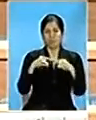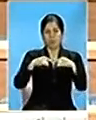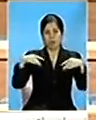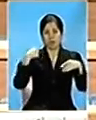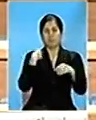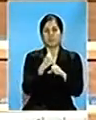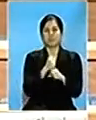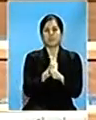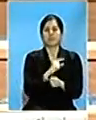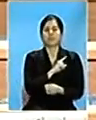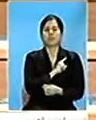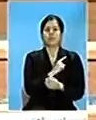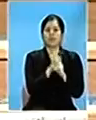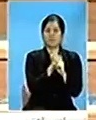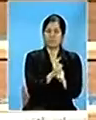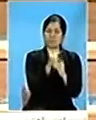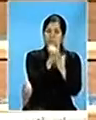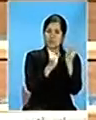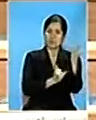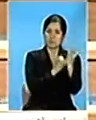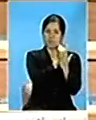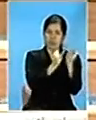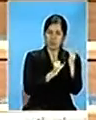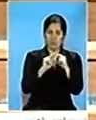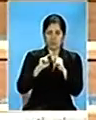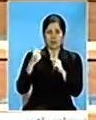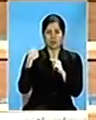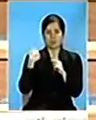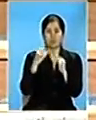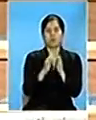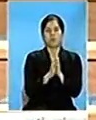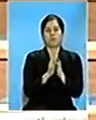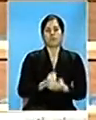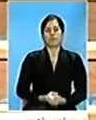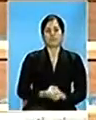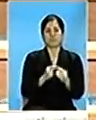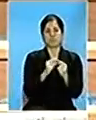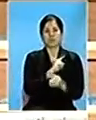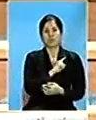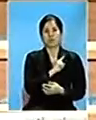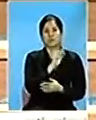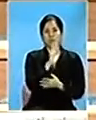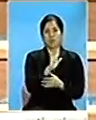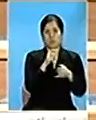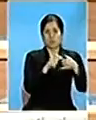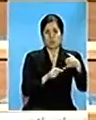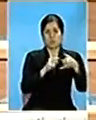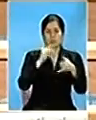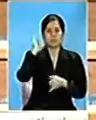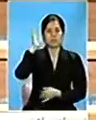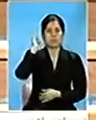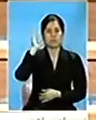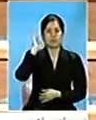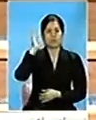ติหน้าที่ตามสถานที่ต่างๆทั่วทั้งประเทศและบทบาทหน้าที่ของโฆษกรัฐบาลตามลำดับ